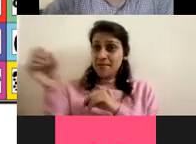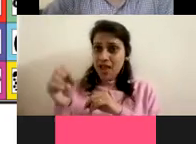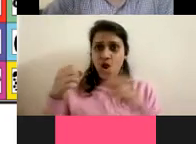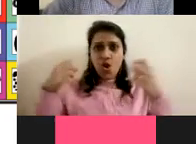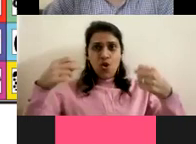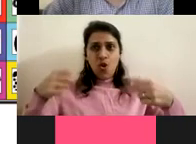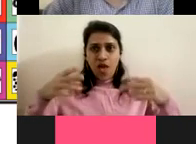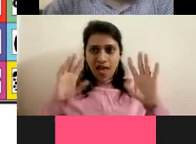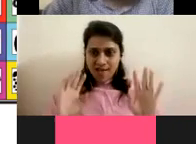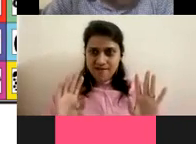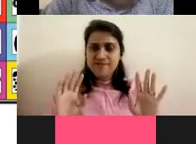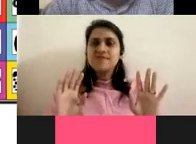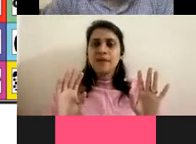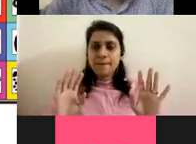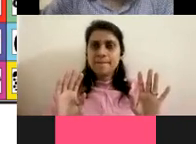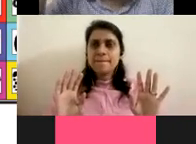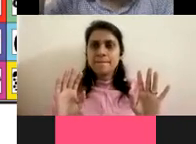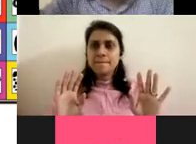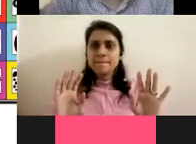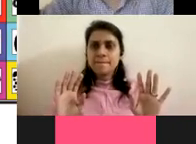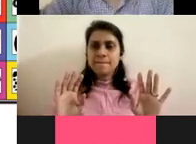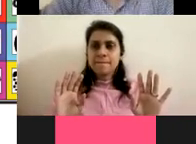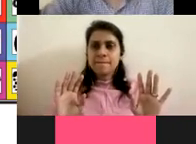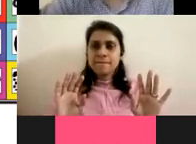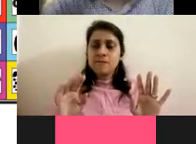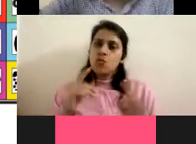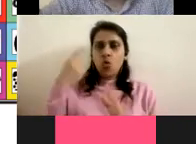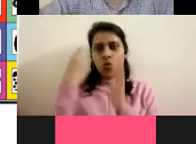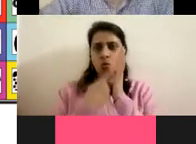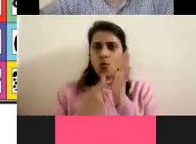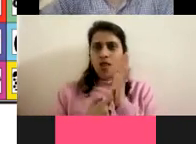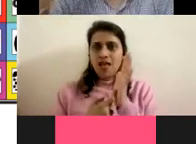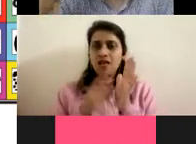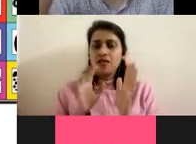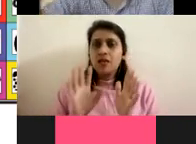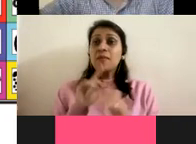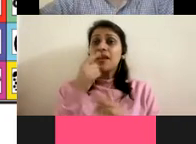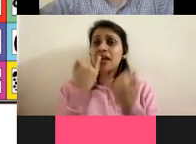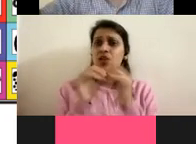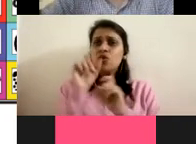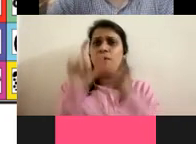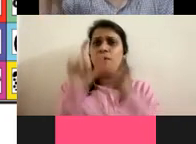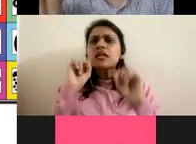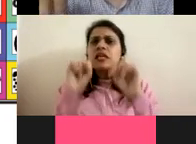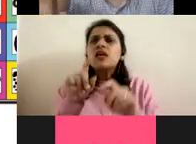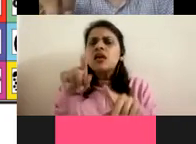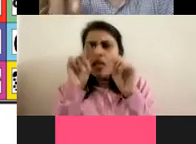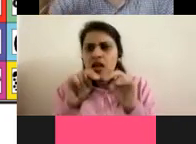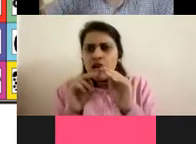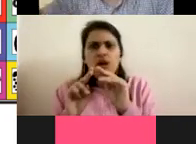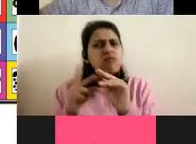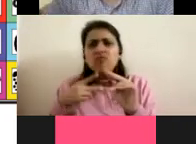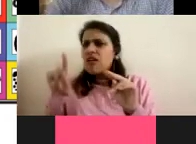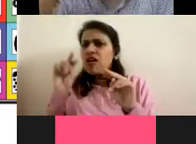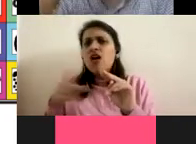किया और दोस टू आर मैंडेट, बट देन टॉक टू द इंडिविजुअल. इफ एनी अदर सपोर्ट इज नीडेड,